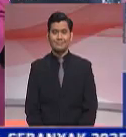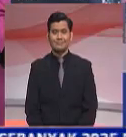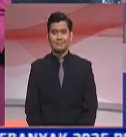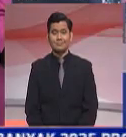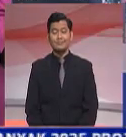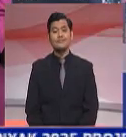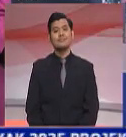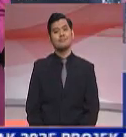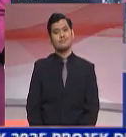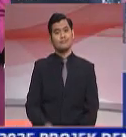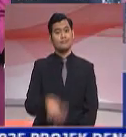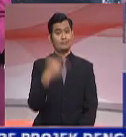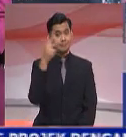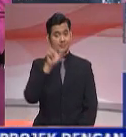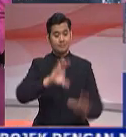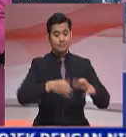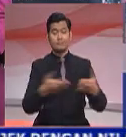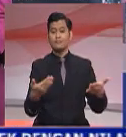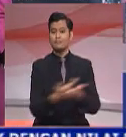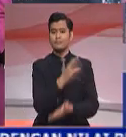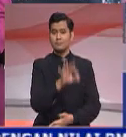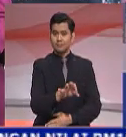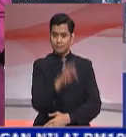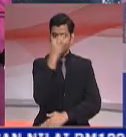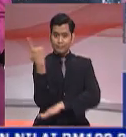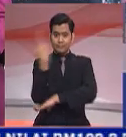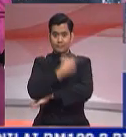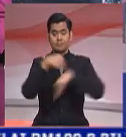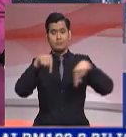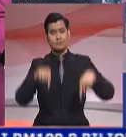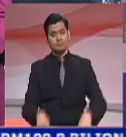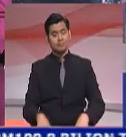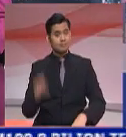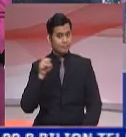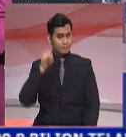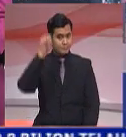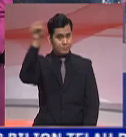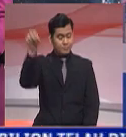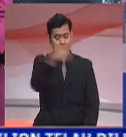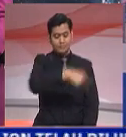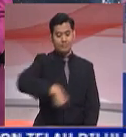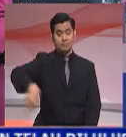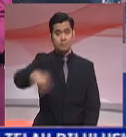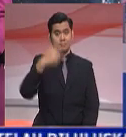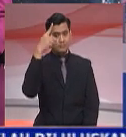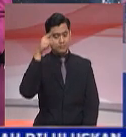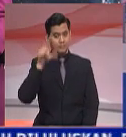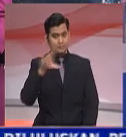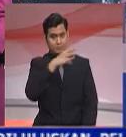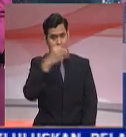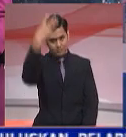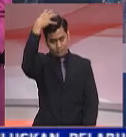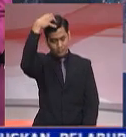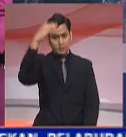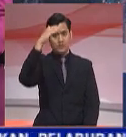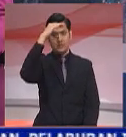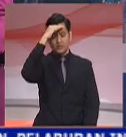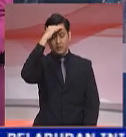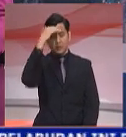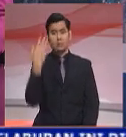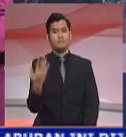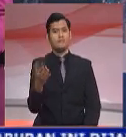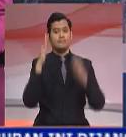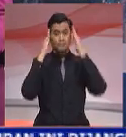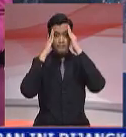Hai 13 lagi Cluster baru dikenal pasti hari ini melibatkan Sabah Lembah Klang Joho paham Vlog Inang dan